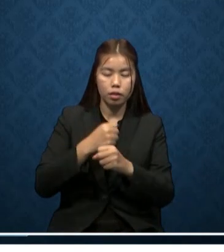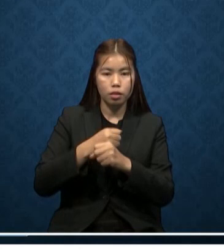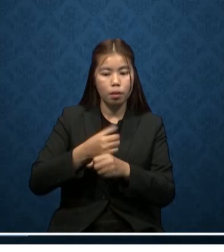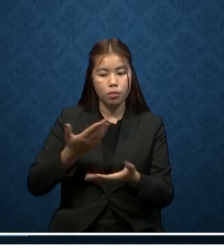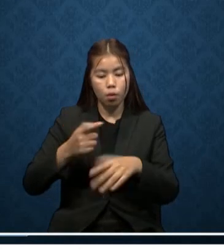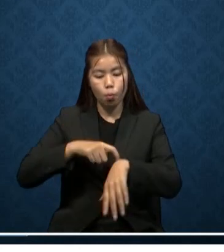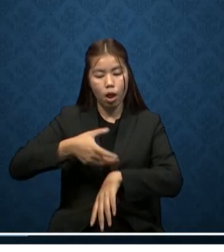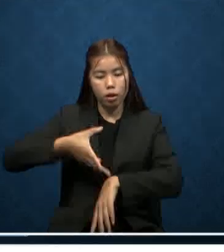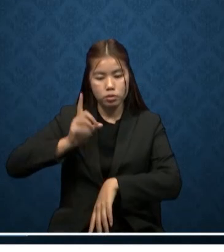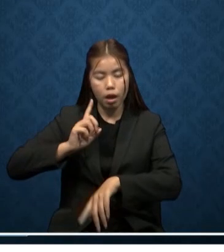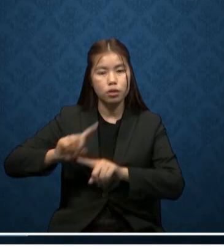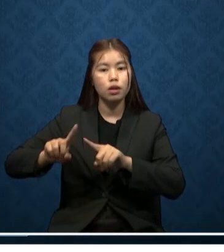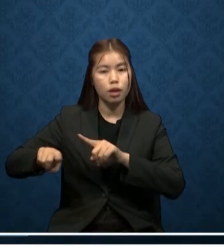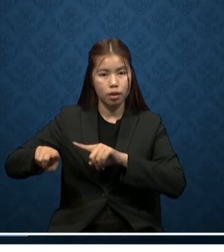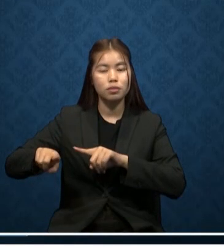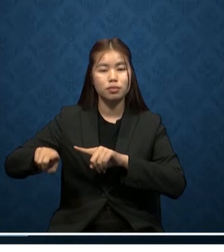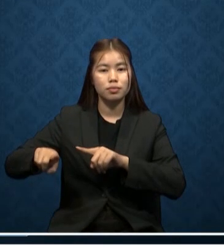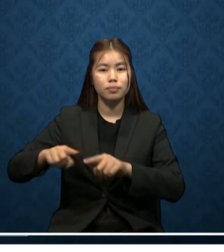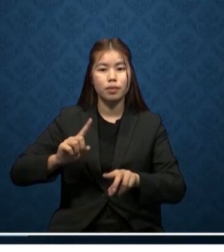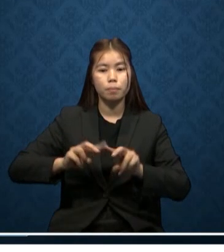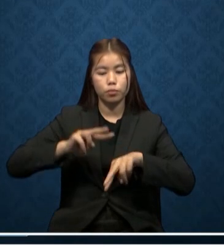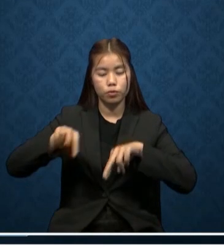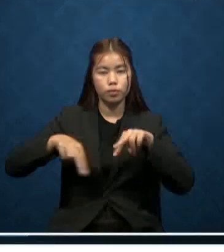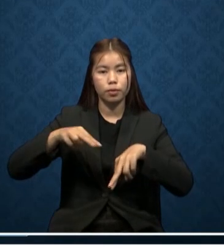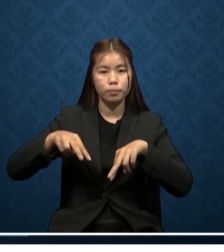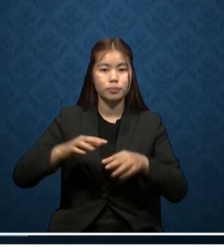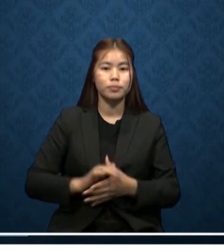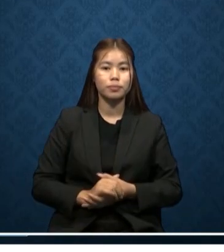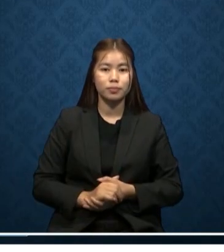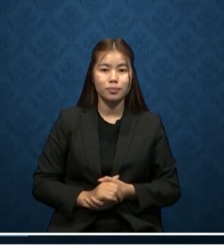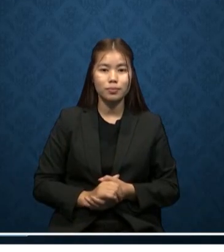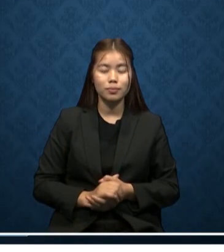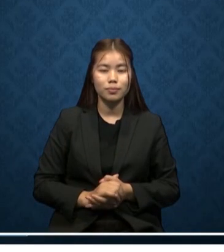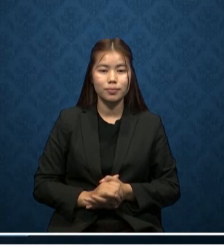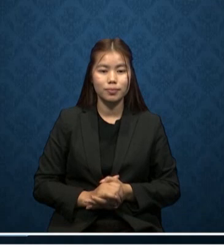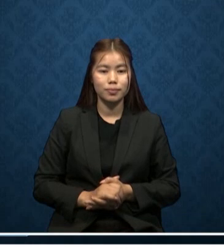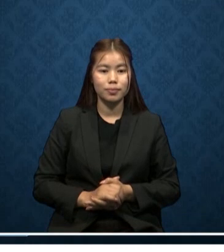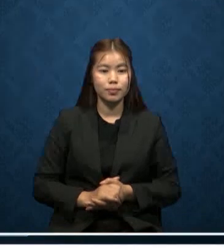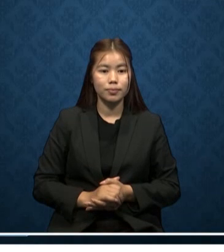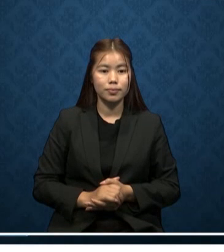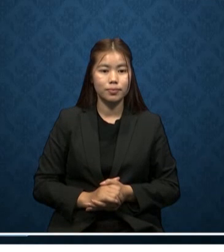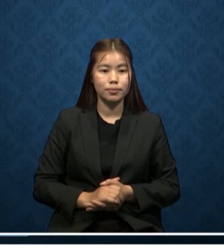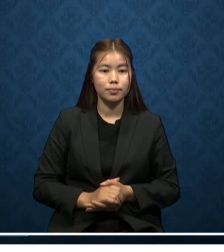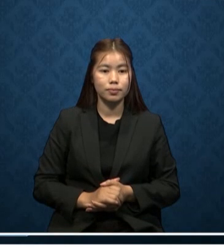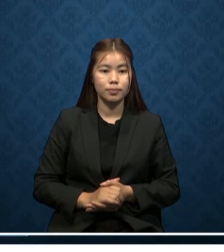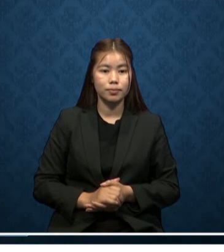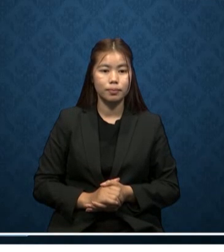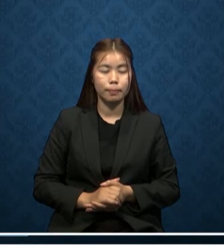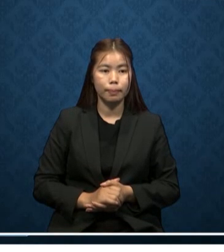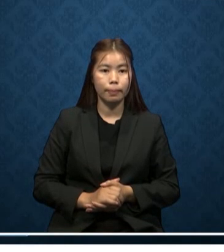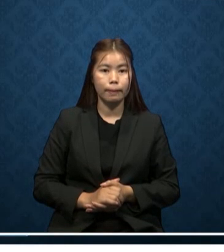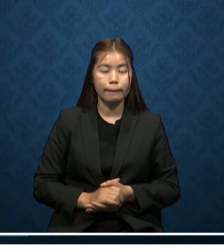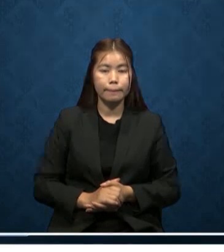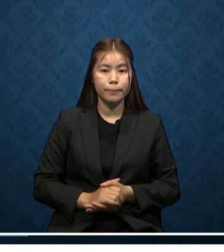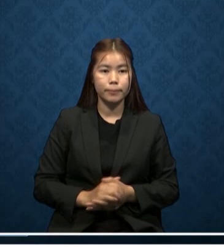และเกิดความวิกฤตนะครับภาพฉายต่อไปครับภาพฉายนี้จะ